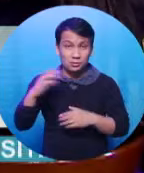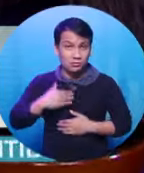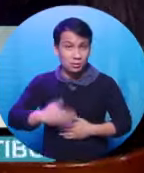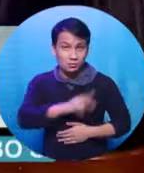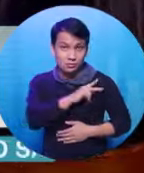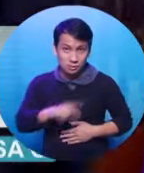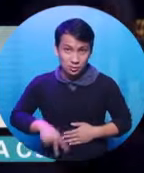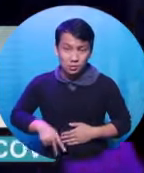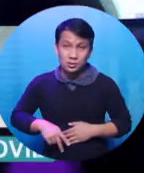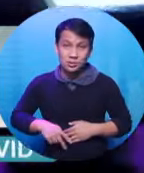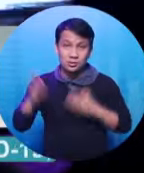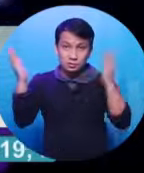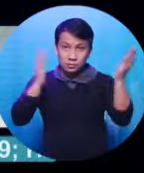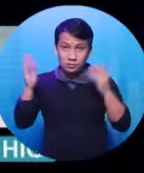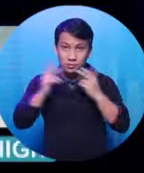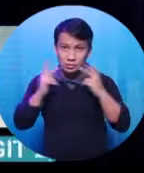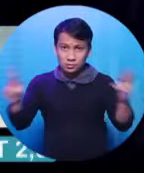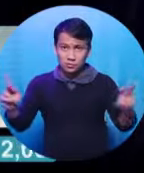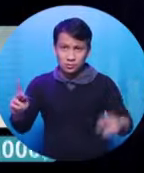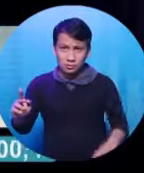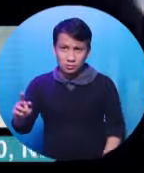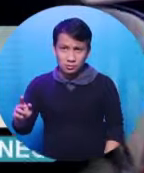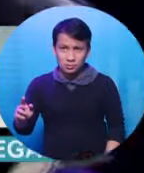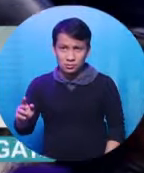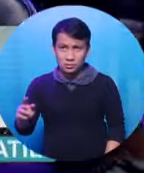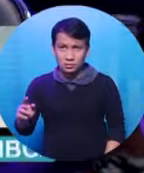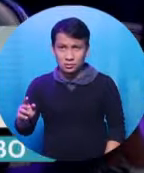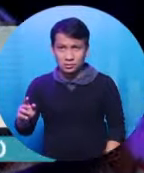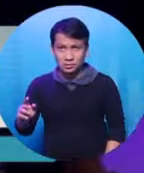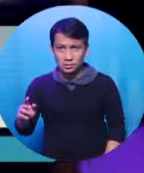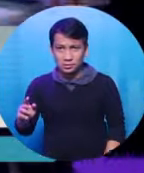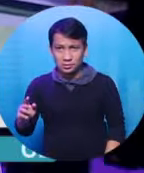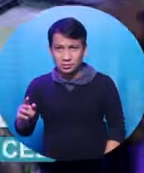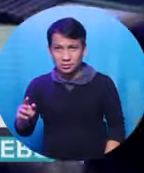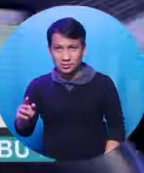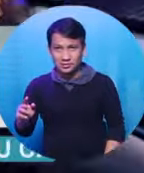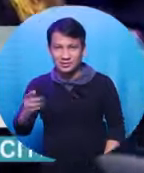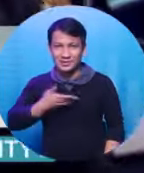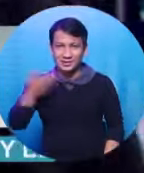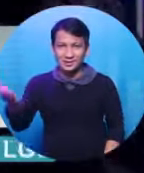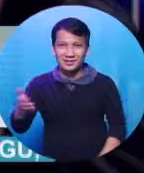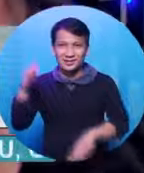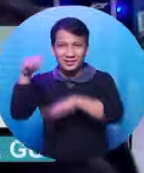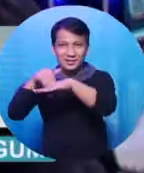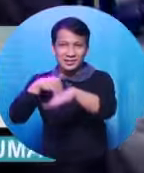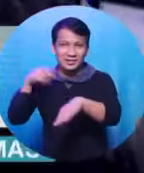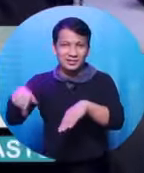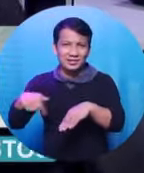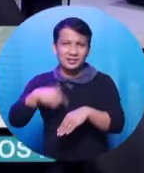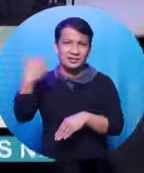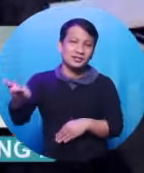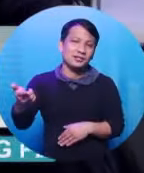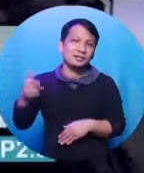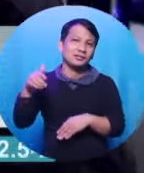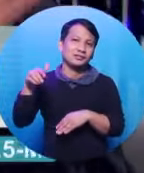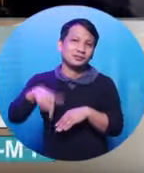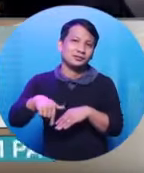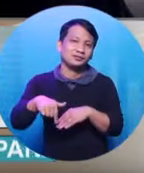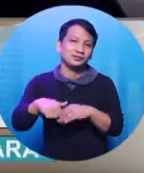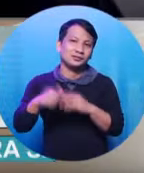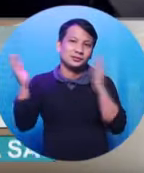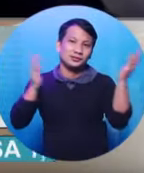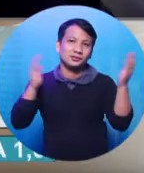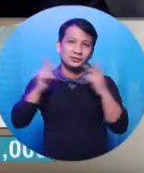ng serbisyo publiko. Tama ba ako, Shari? Okay, tawagin na natin ang nag-iisang hari ng